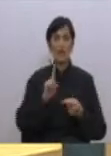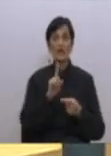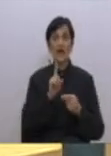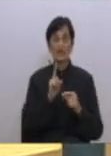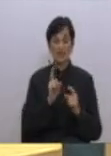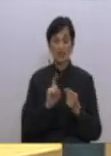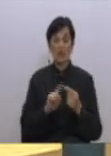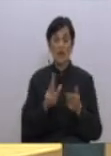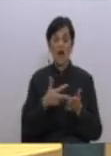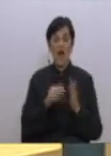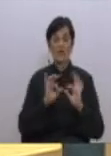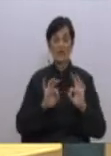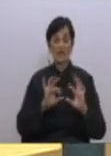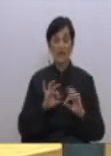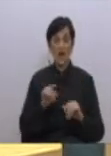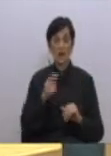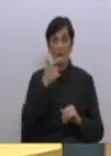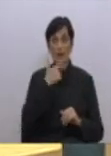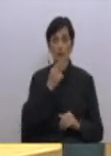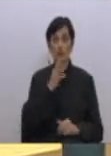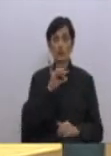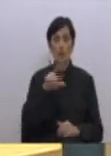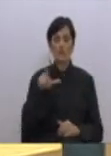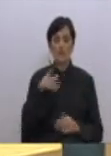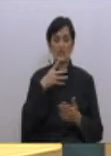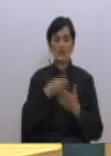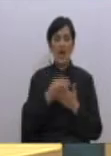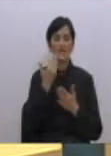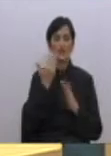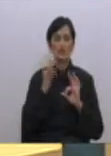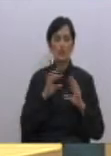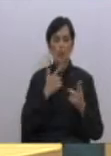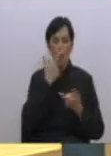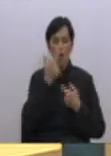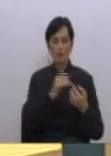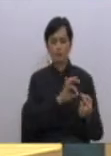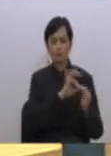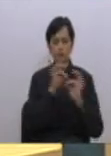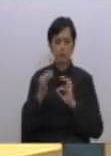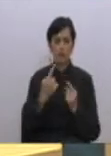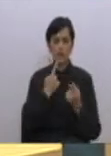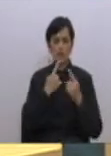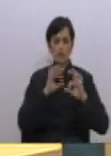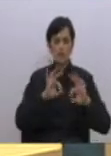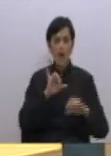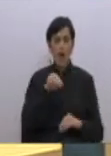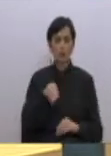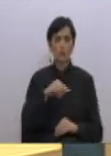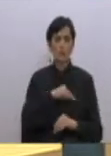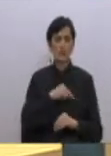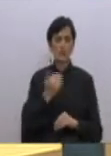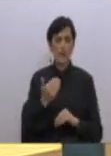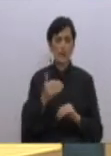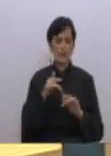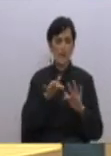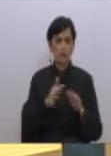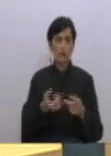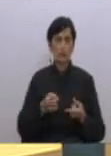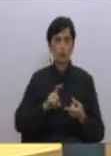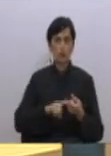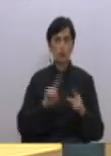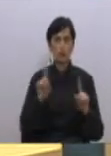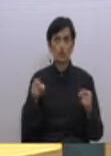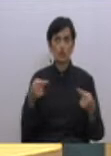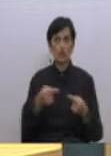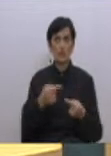arce care dar is patron matzotnem tavist moxine vaši am muncura o tisa obra auditis samșacuri să acționeze bine să aibă și să